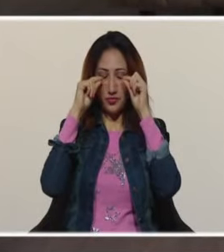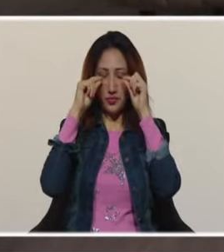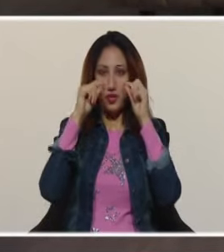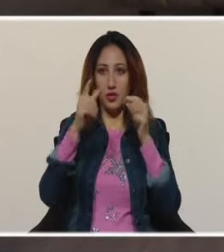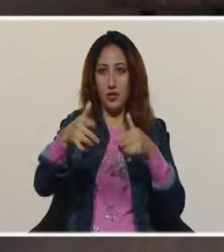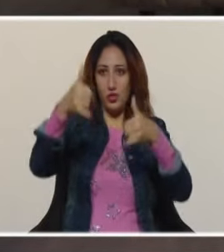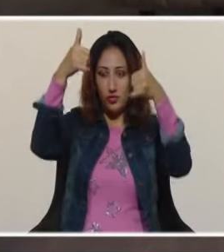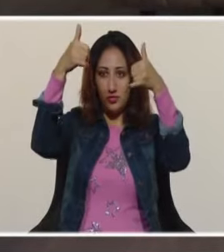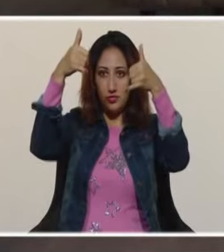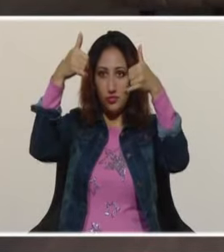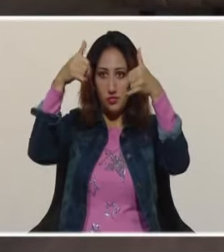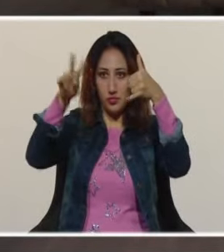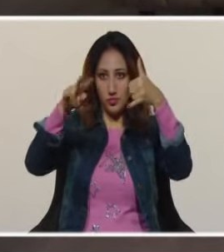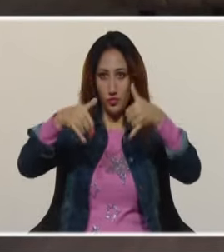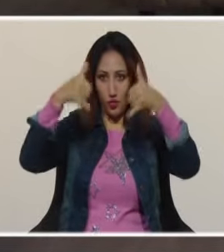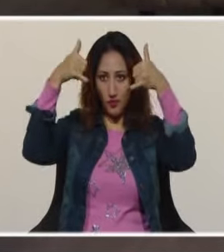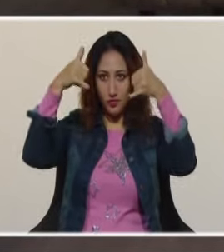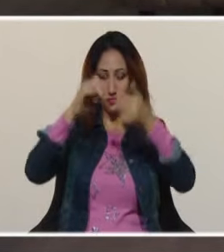وموافق؟ وموافق.